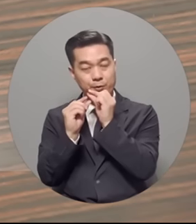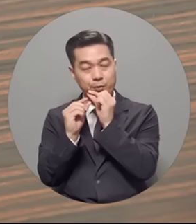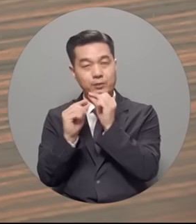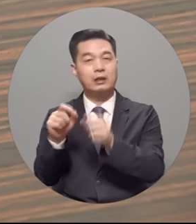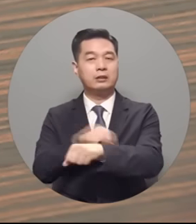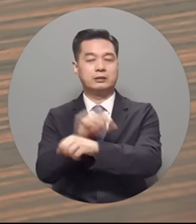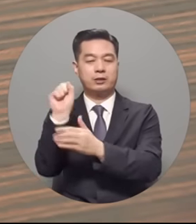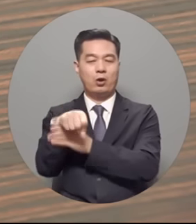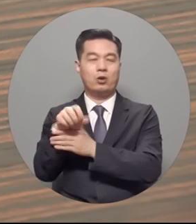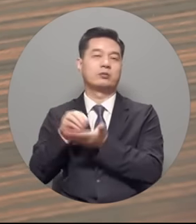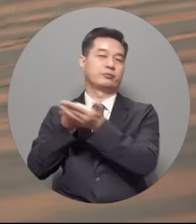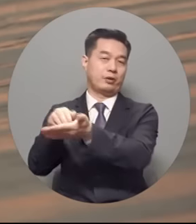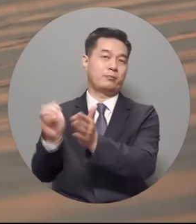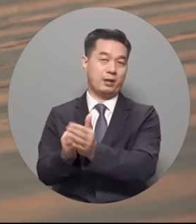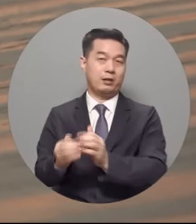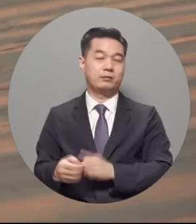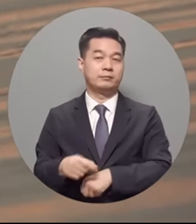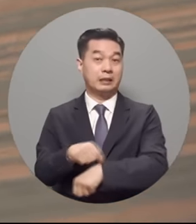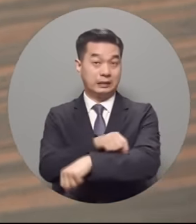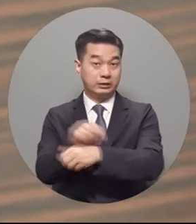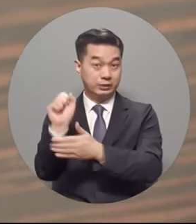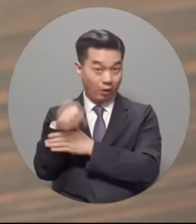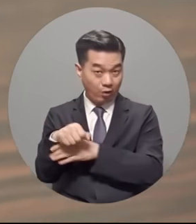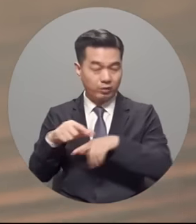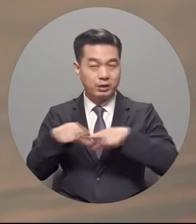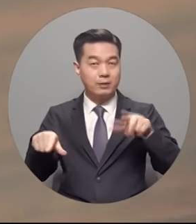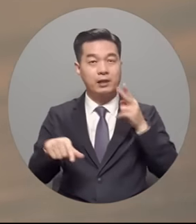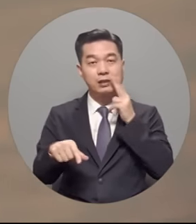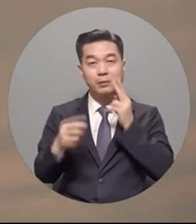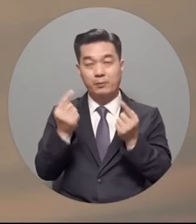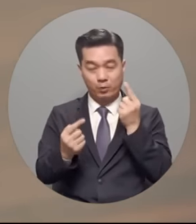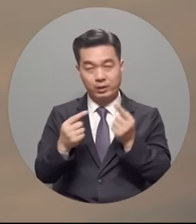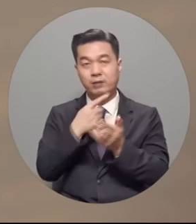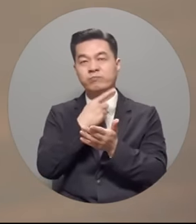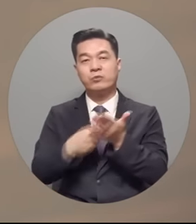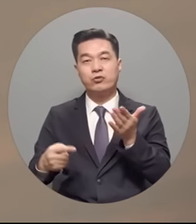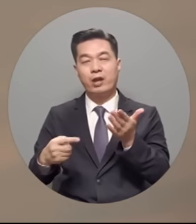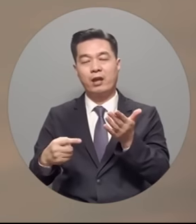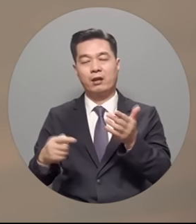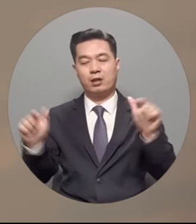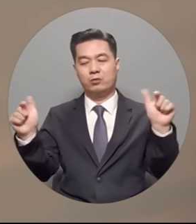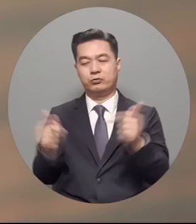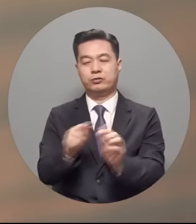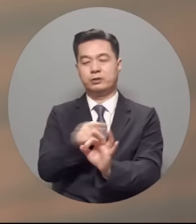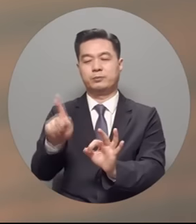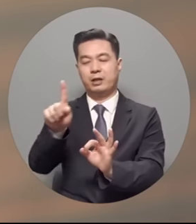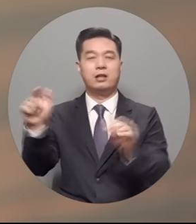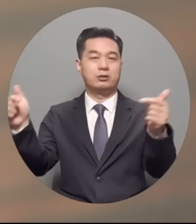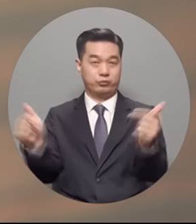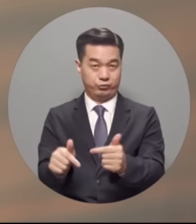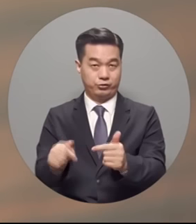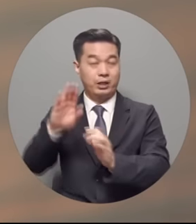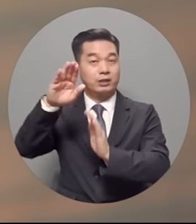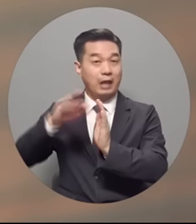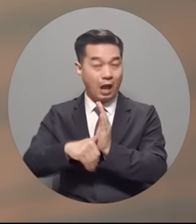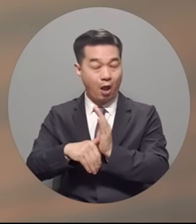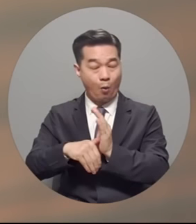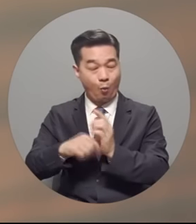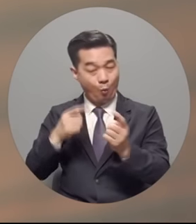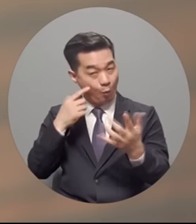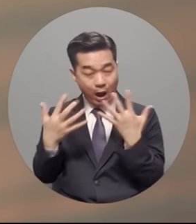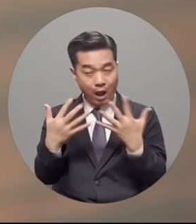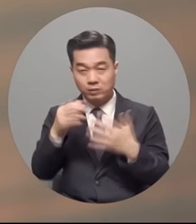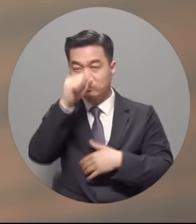출원했습니다. 해당 특허에는 일반 담배보다 유해물질 배출량을 10분의 1로 줄이는 당시로서는 획기적인